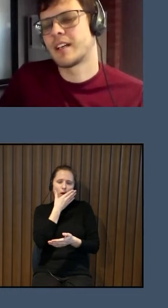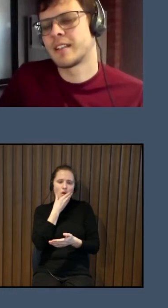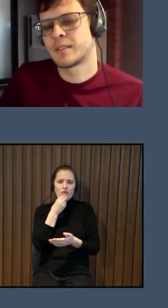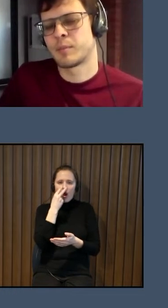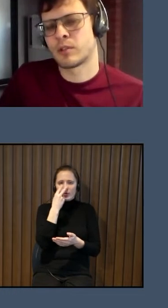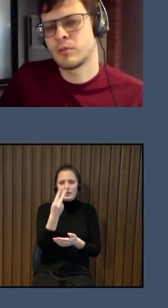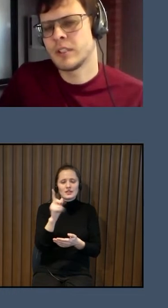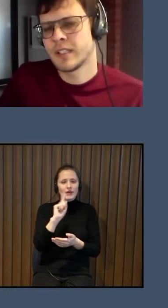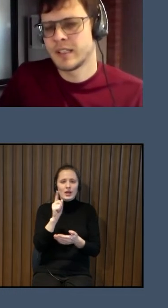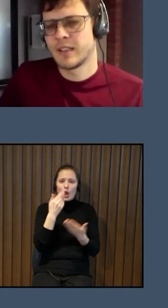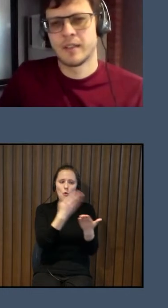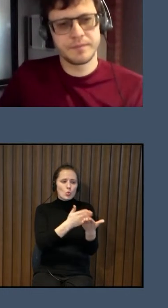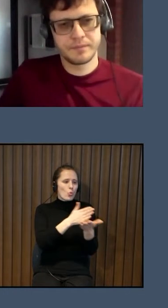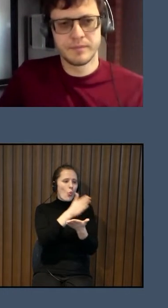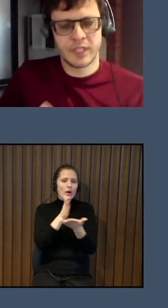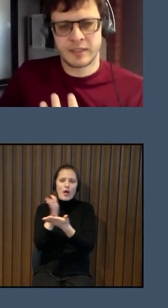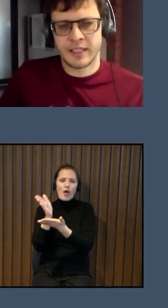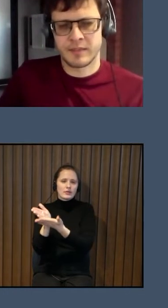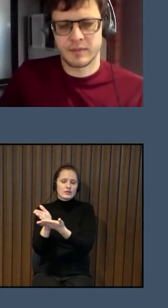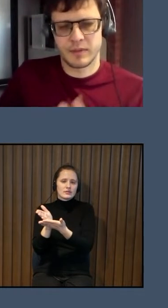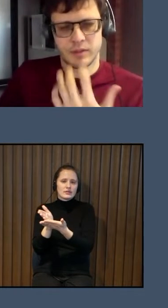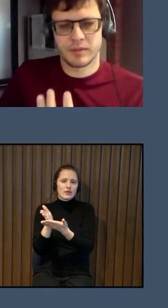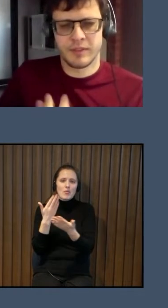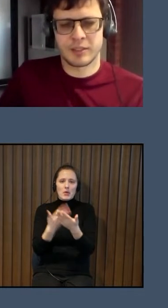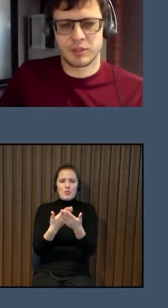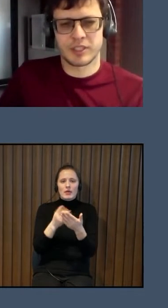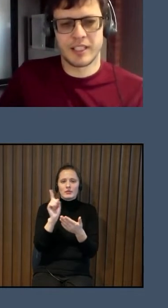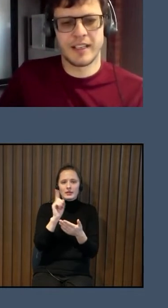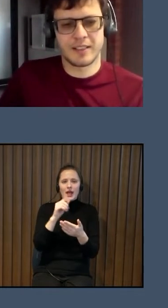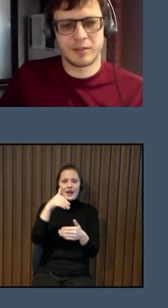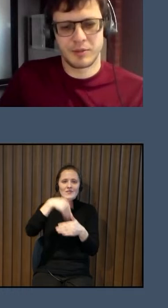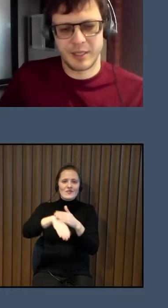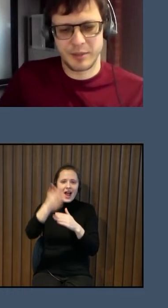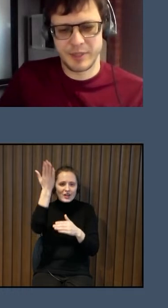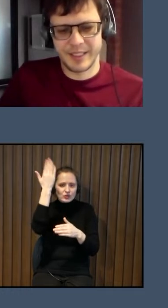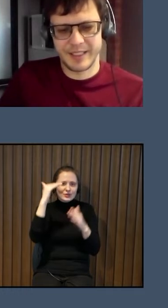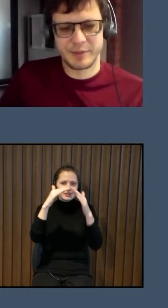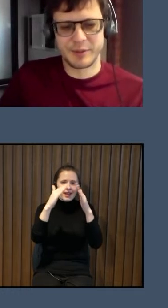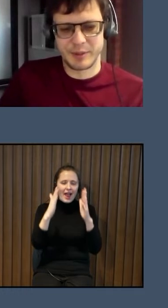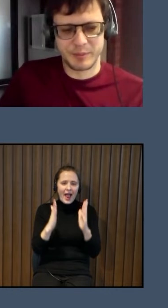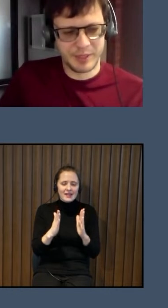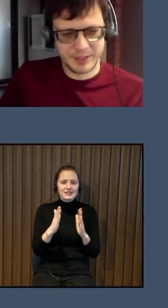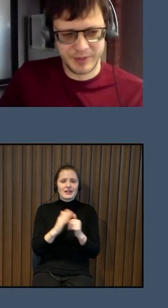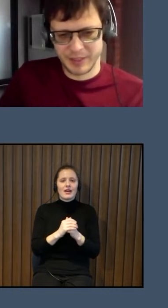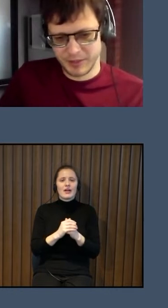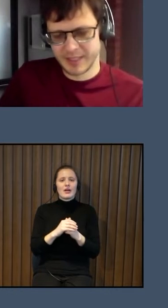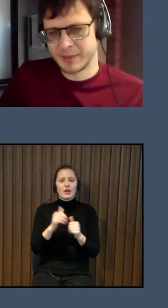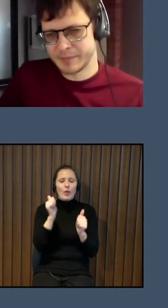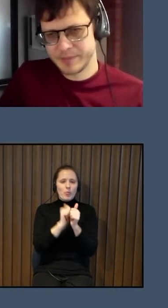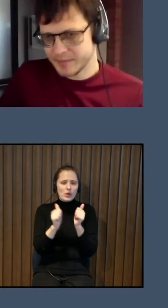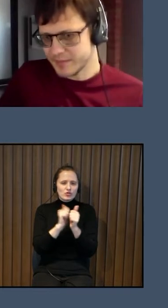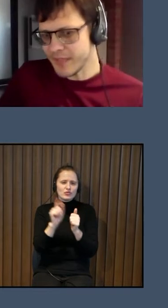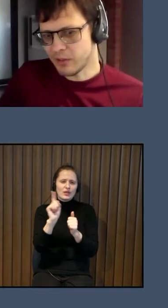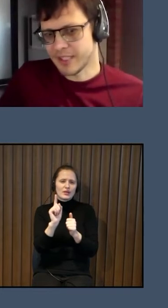vai norādes par to, ja ir tā vēsturiska ēka, kā jau minējām, un bieži vien kaut